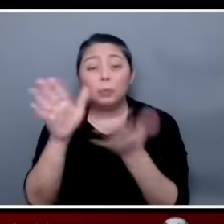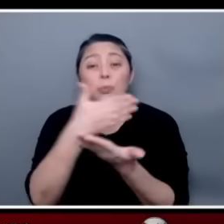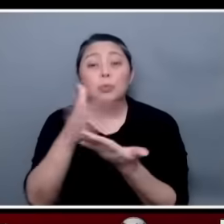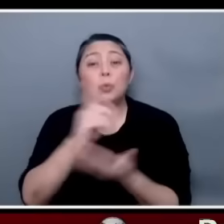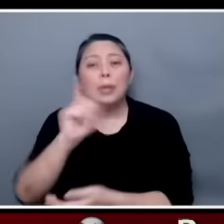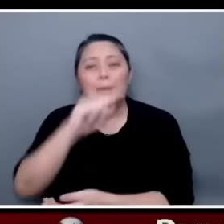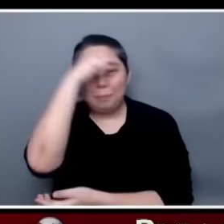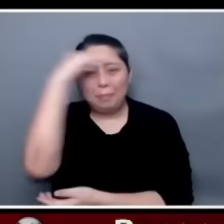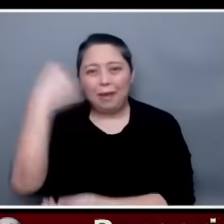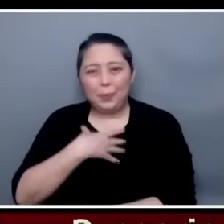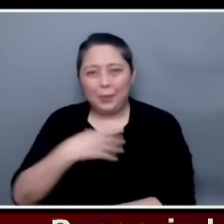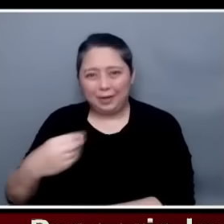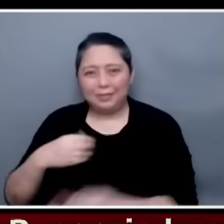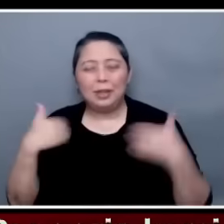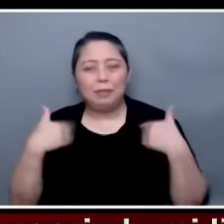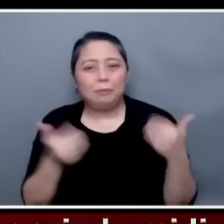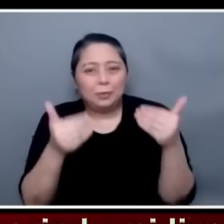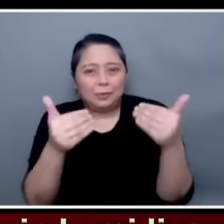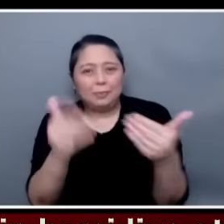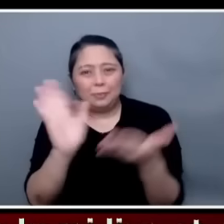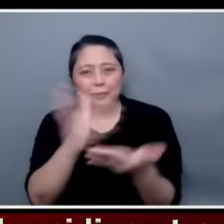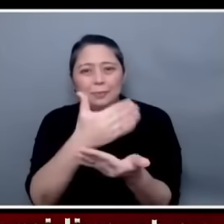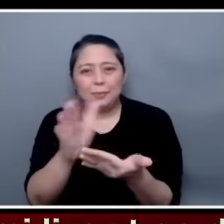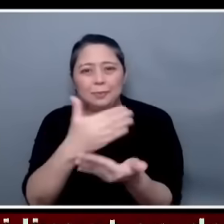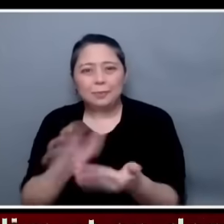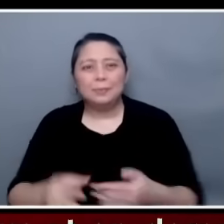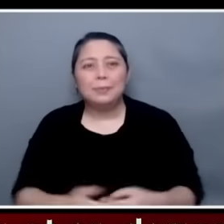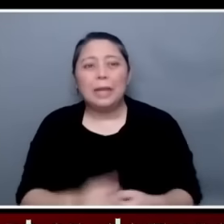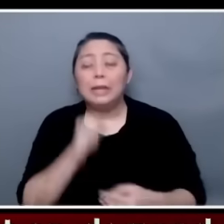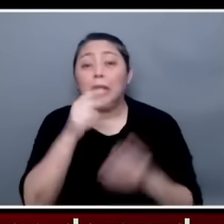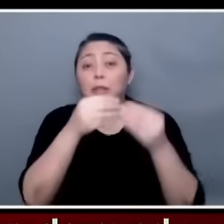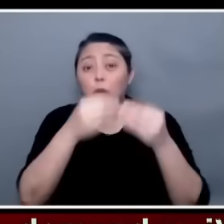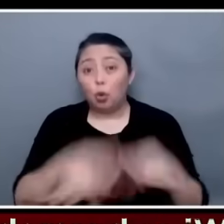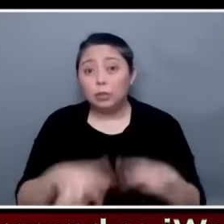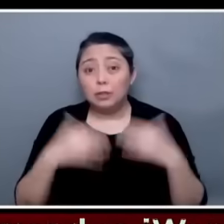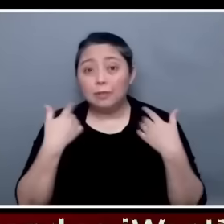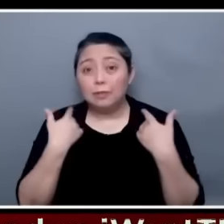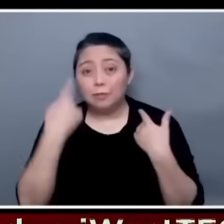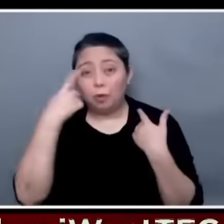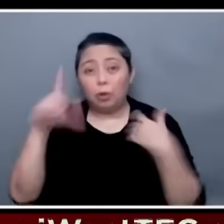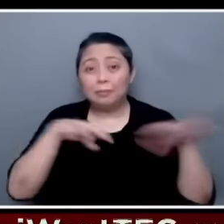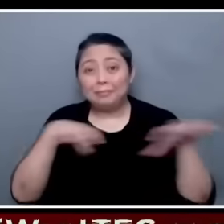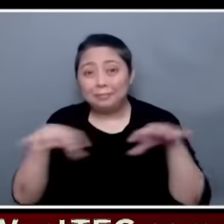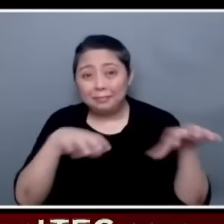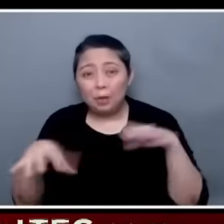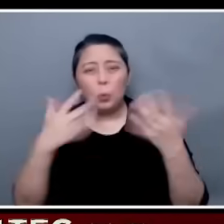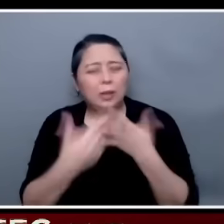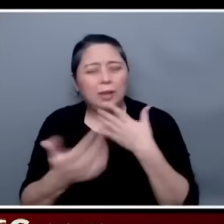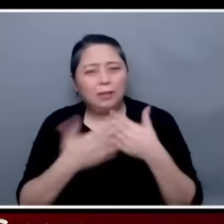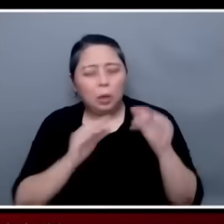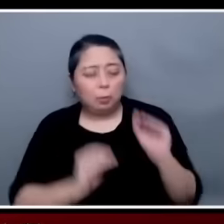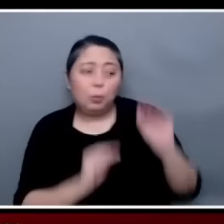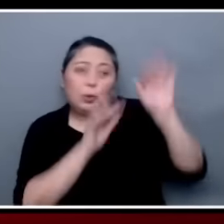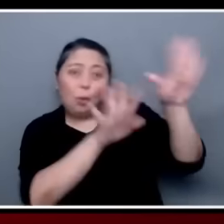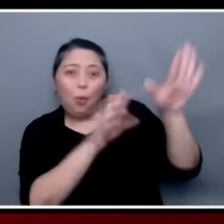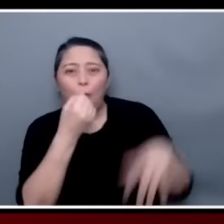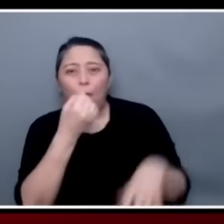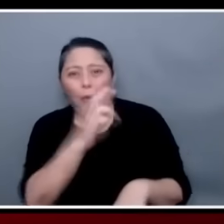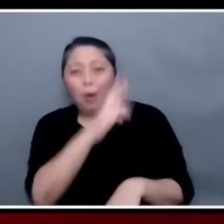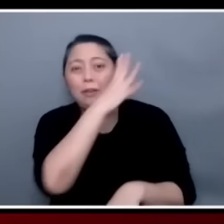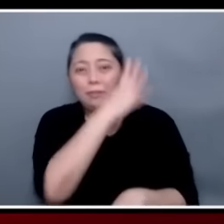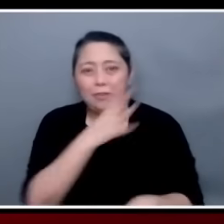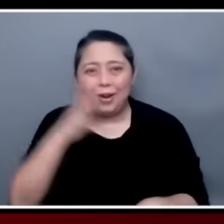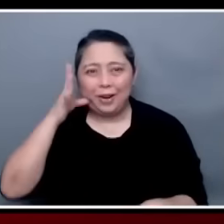Move on lang sa sayawan. Ito ang hindi nawawala sa pabibuhan, sa bundok man o sa kapatagan. Katalo na